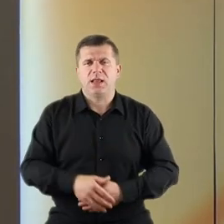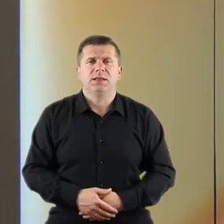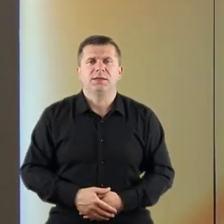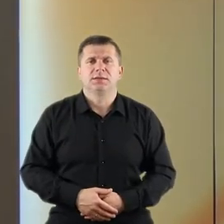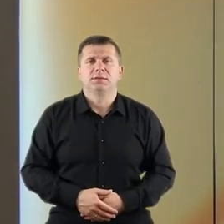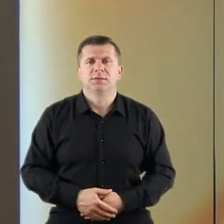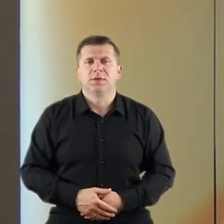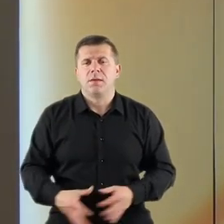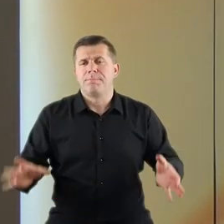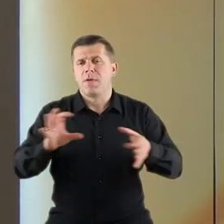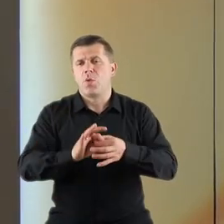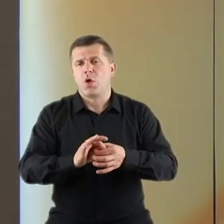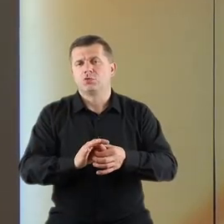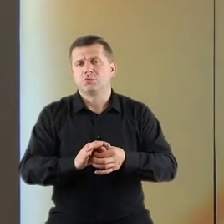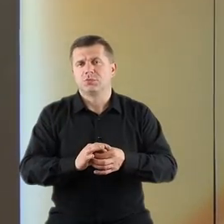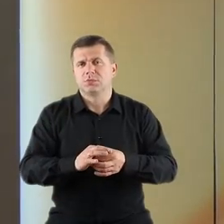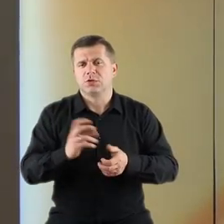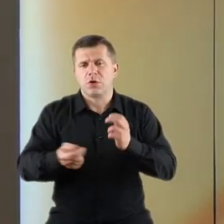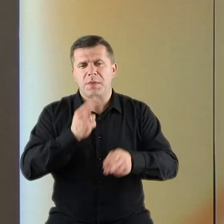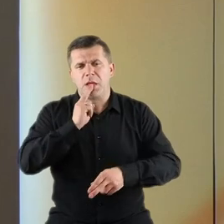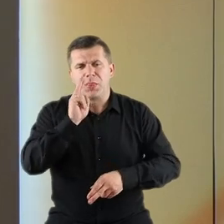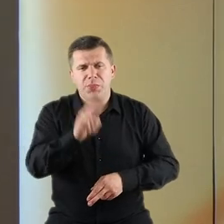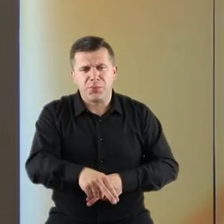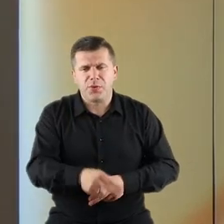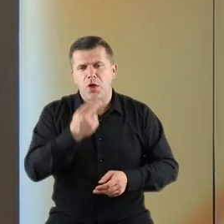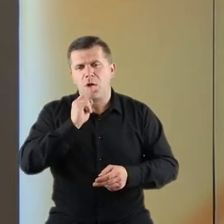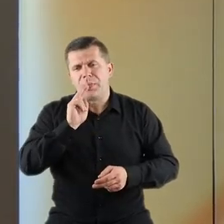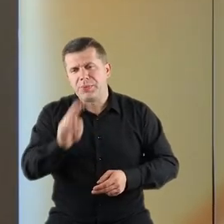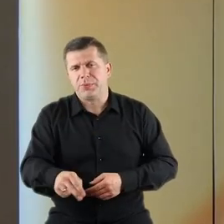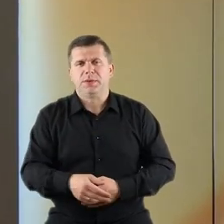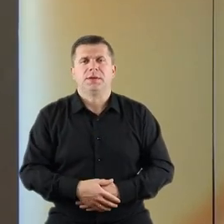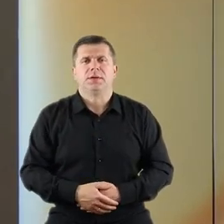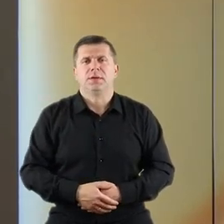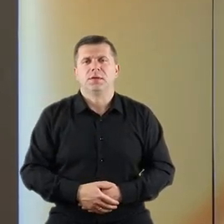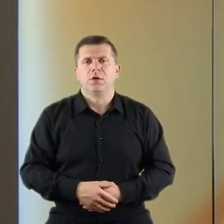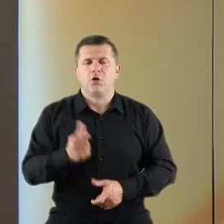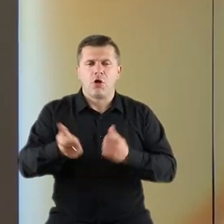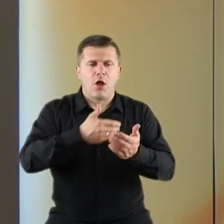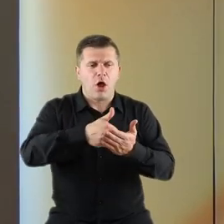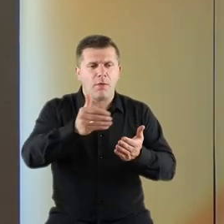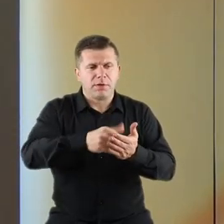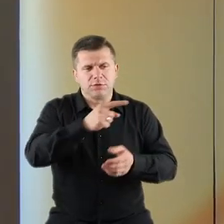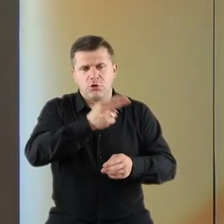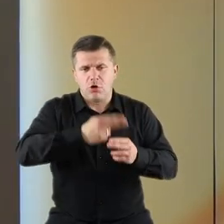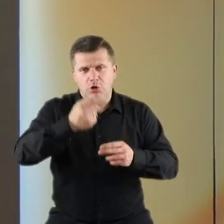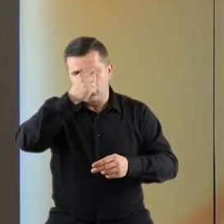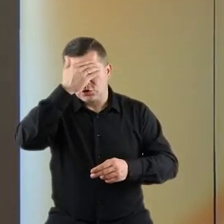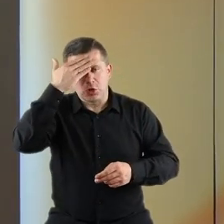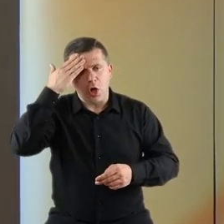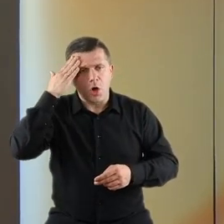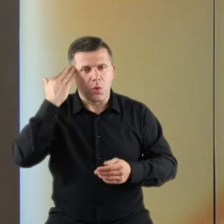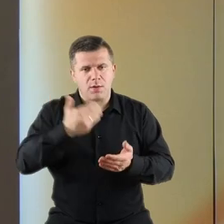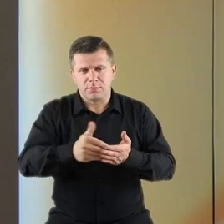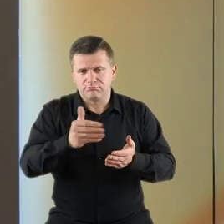połączone zazwyczaj zespół lubaniem odpluwaniem oblizuj czoło chorego i za każdym razem w inną